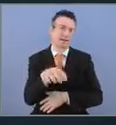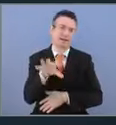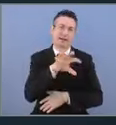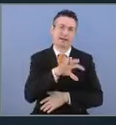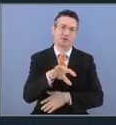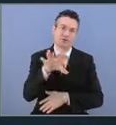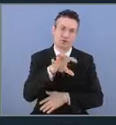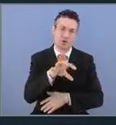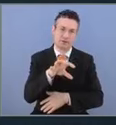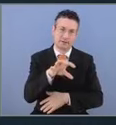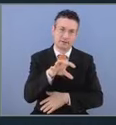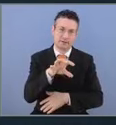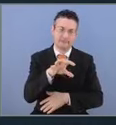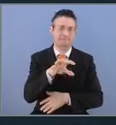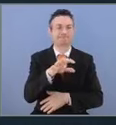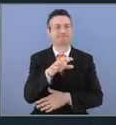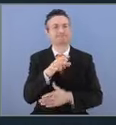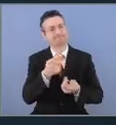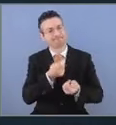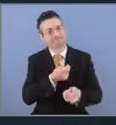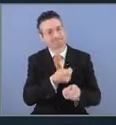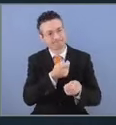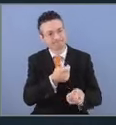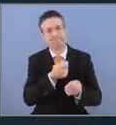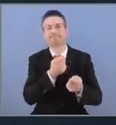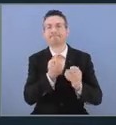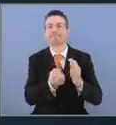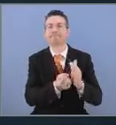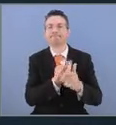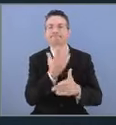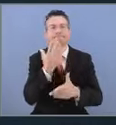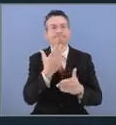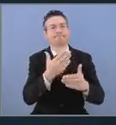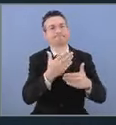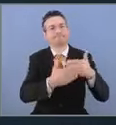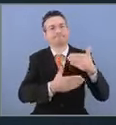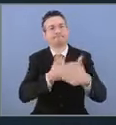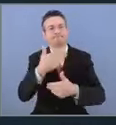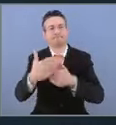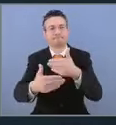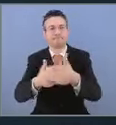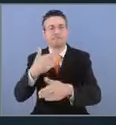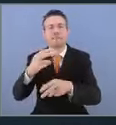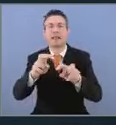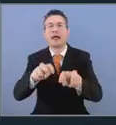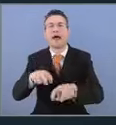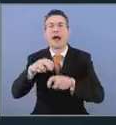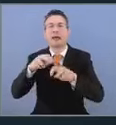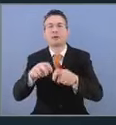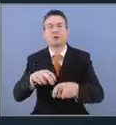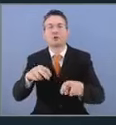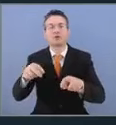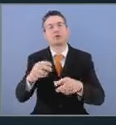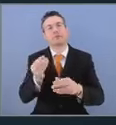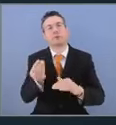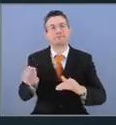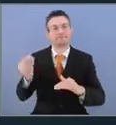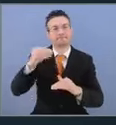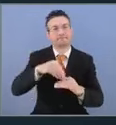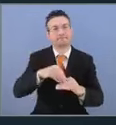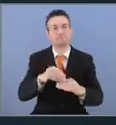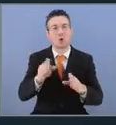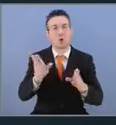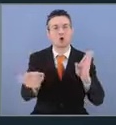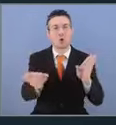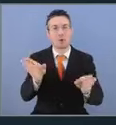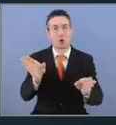la creazione di una filiera della robotica in agricoltura. Questo proprio perché, tornando sul discorso appunto